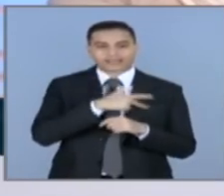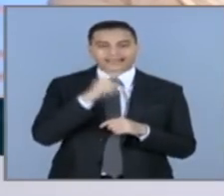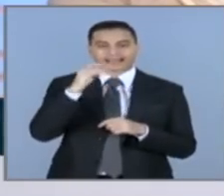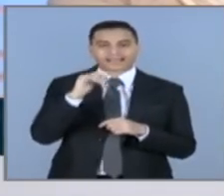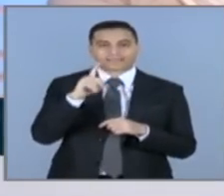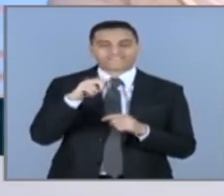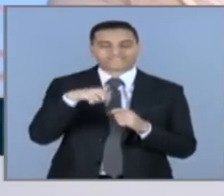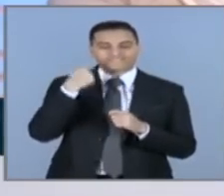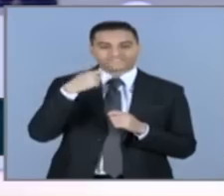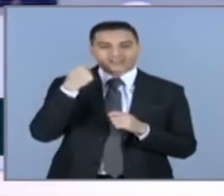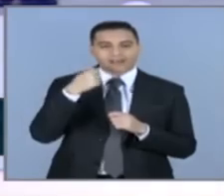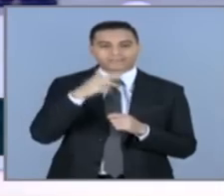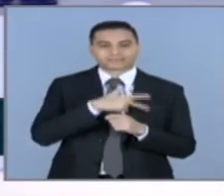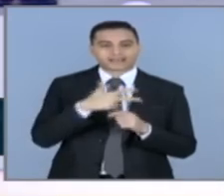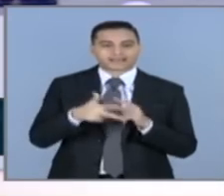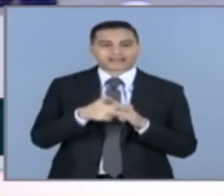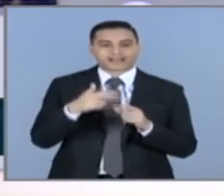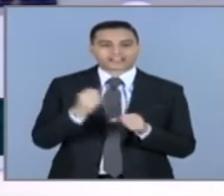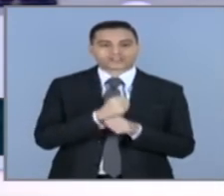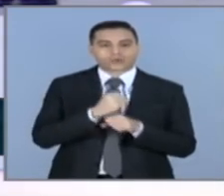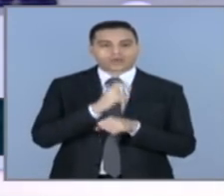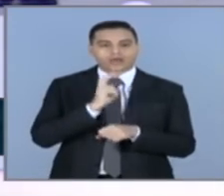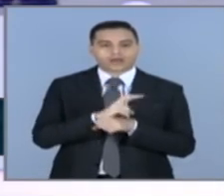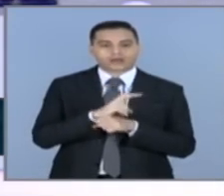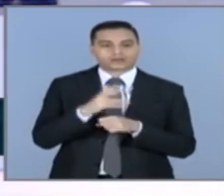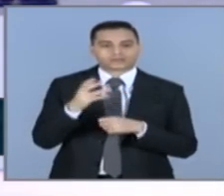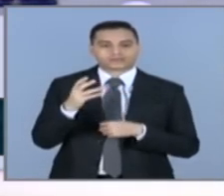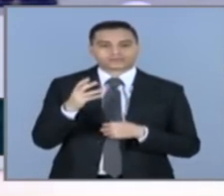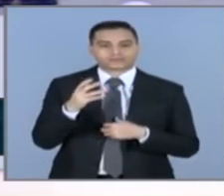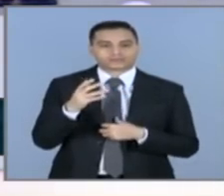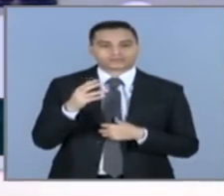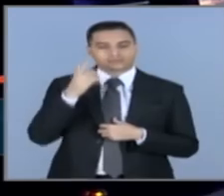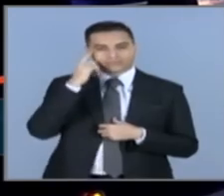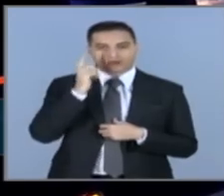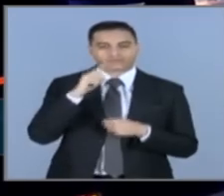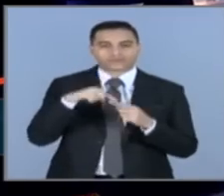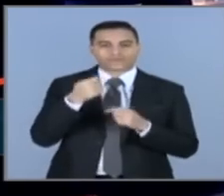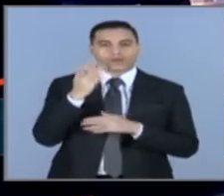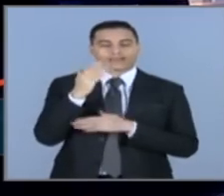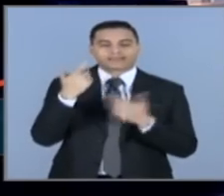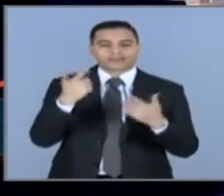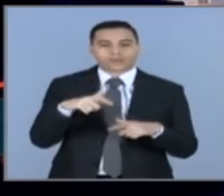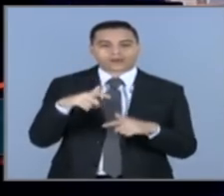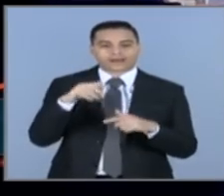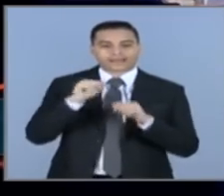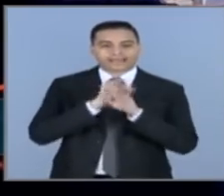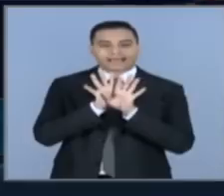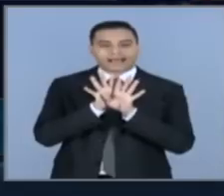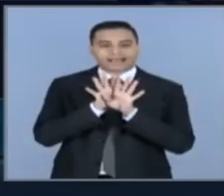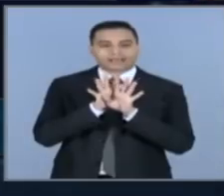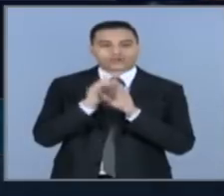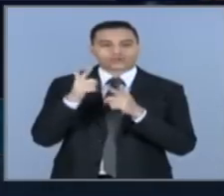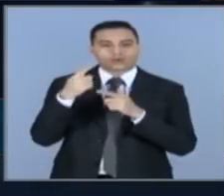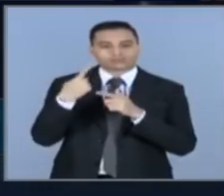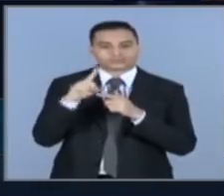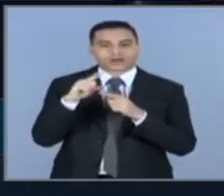في فيلم الثلاثة يشتغلونها، فمن هي؟ باص. ما هي العملة الرسمية دولة كندا؟